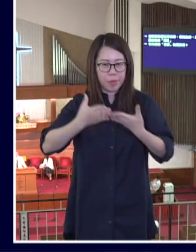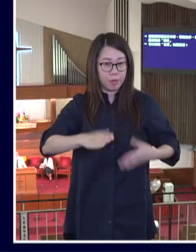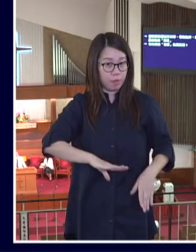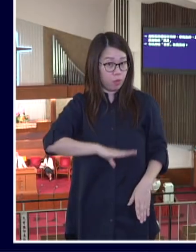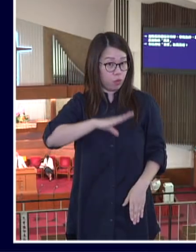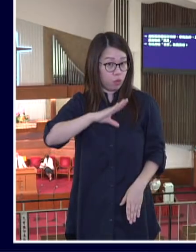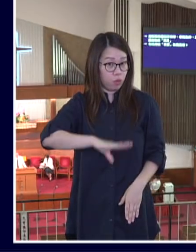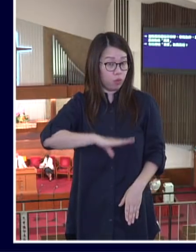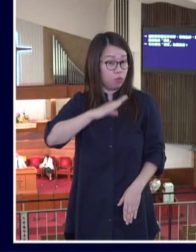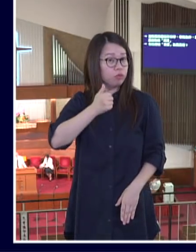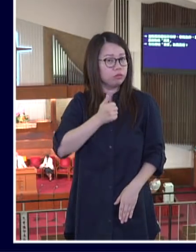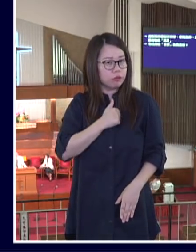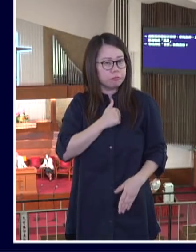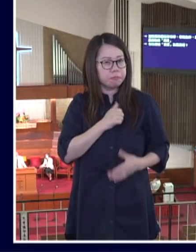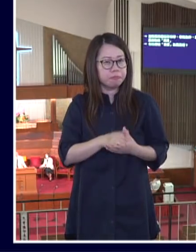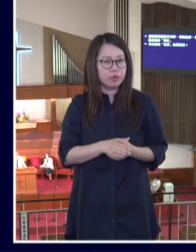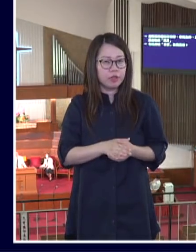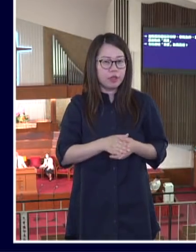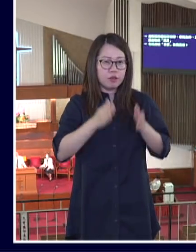的，你跟着什么呢？